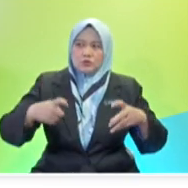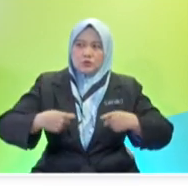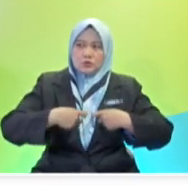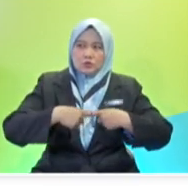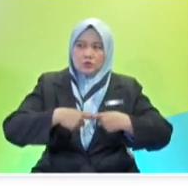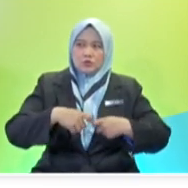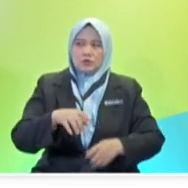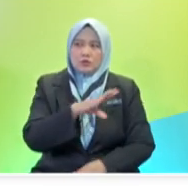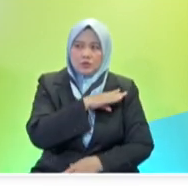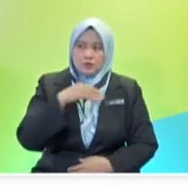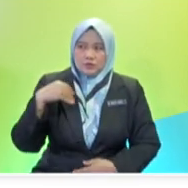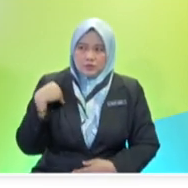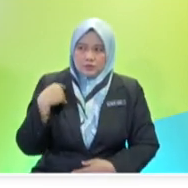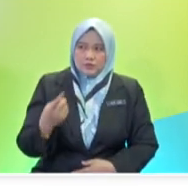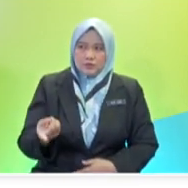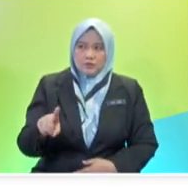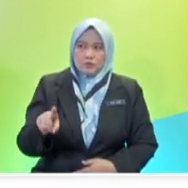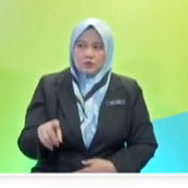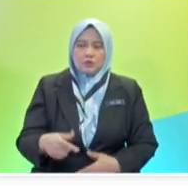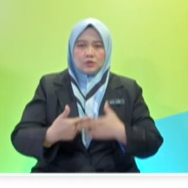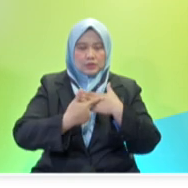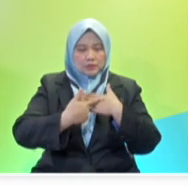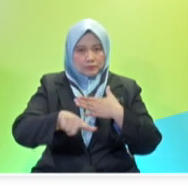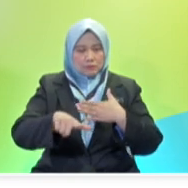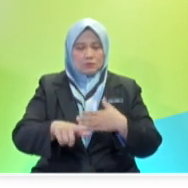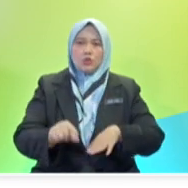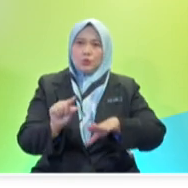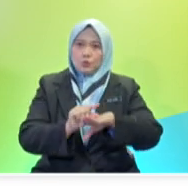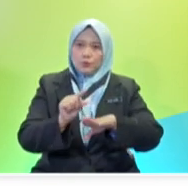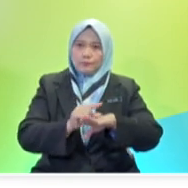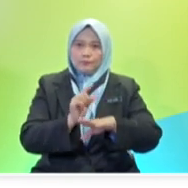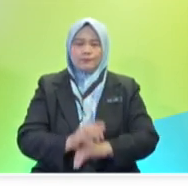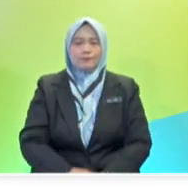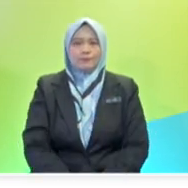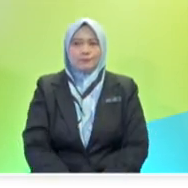penunu dapur selepas digunakan.